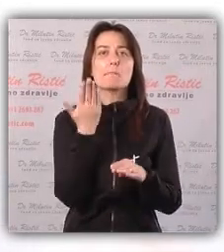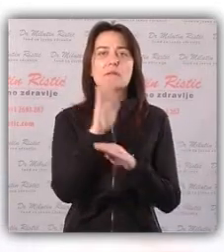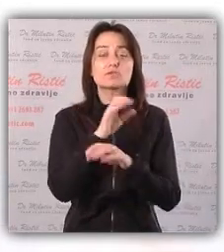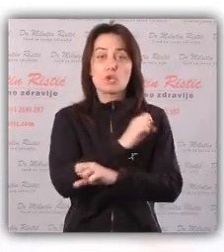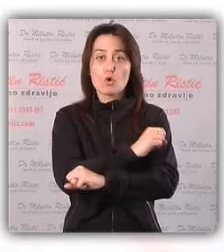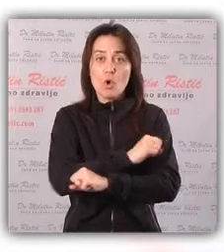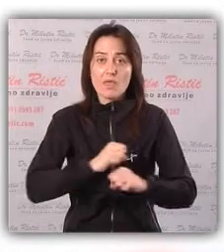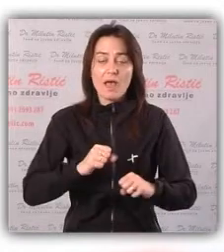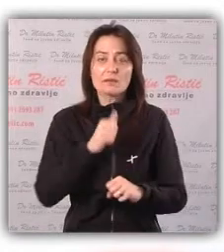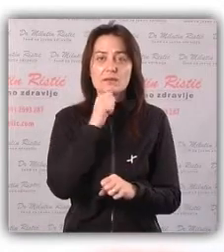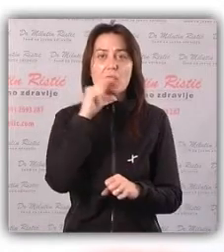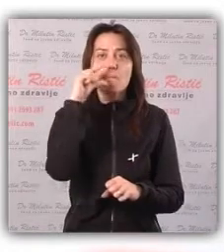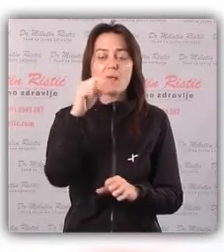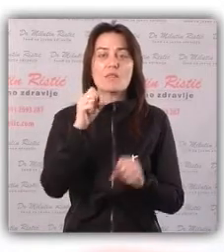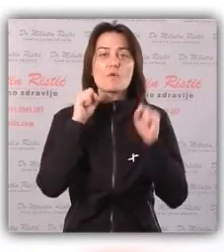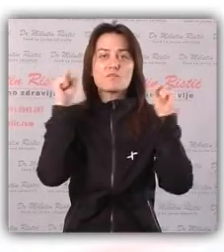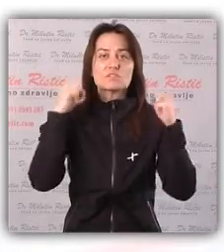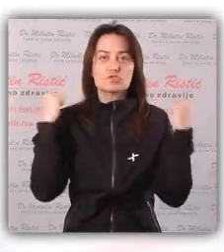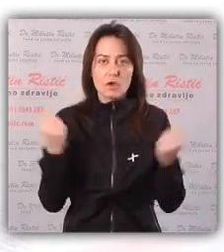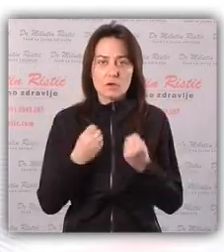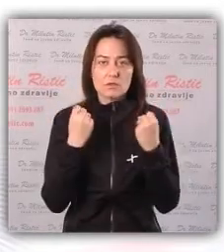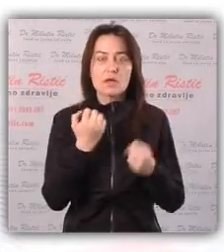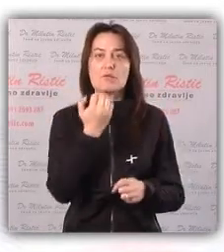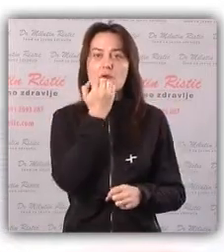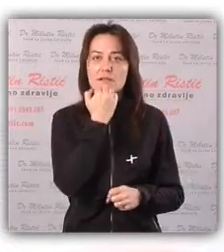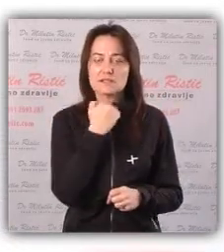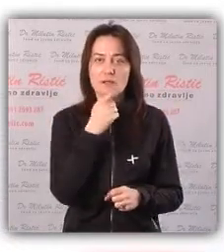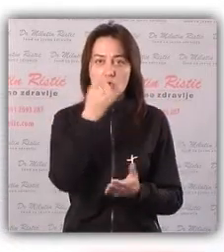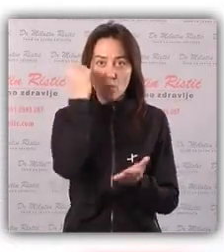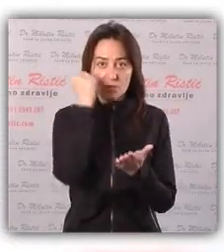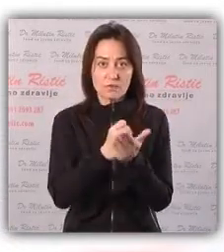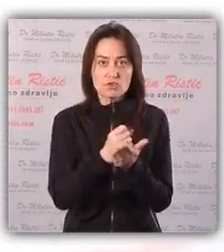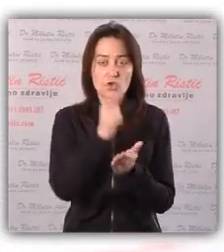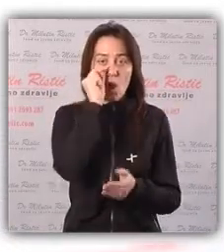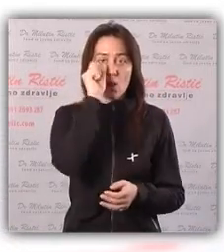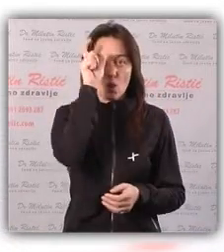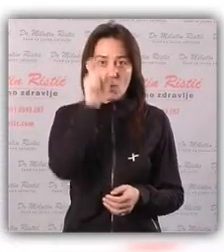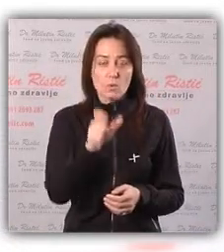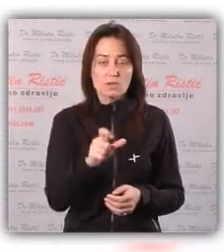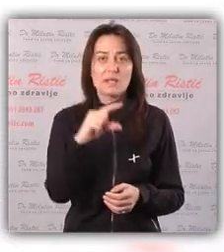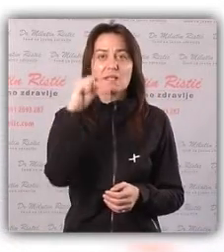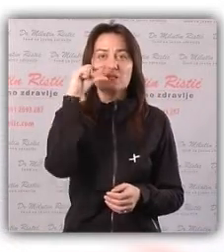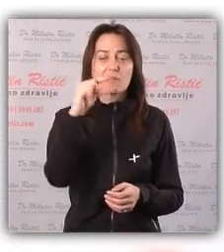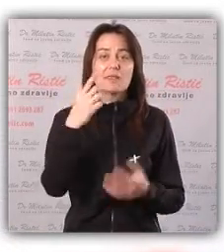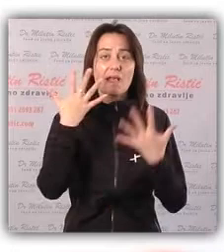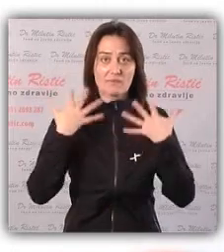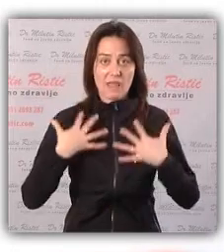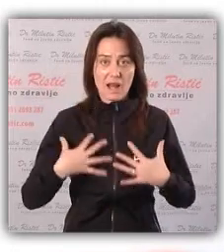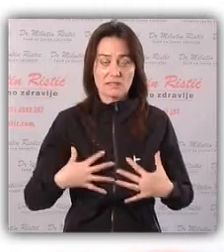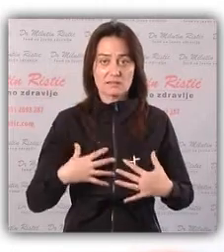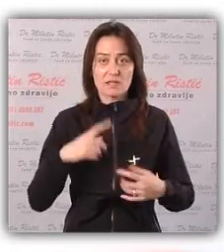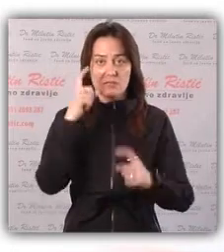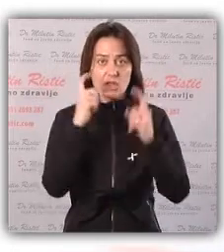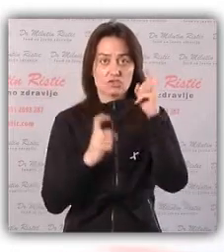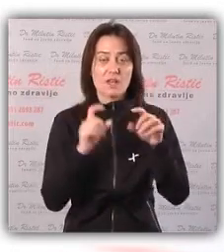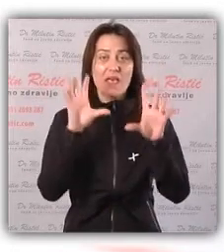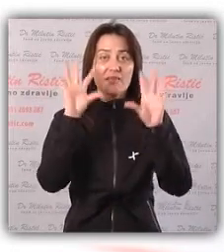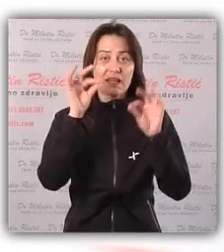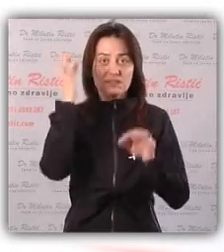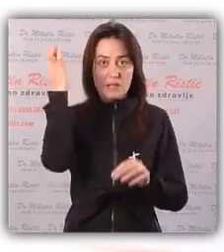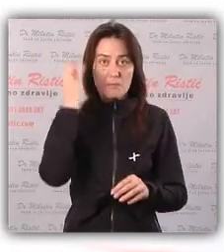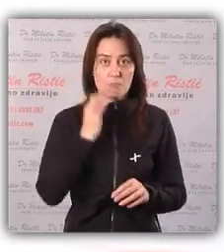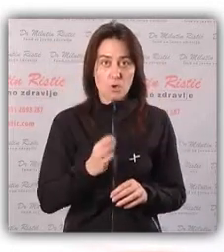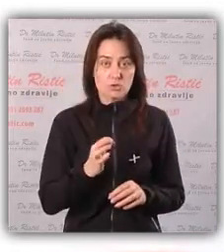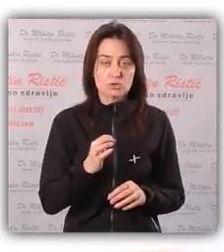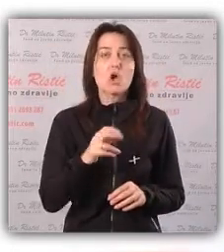sve prisutniju gojaznost i sve manju fizičku aktivnost. Zapravo utvrđeno je da ljudi sa smanjenjem telesne